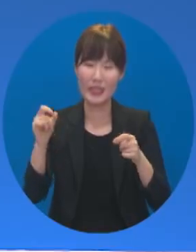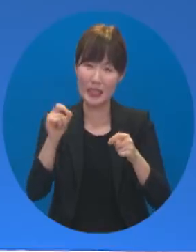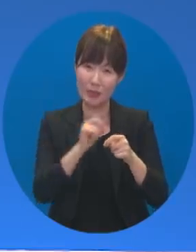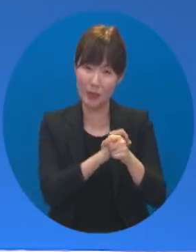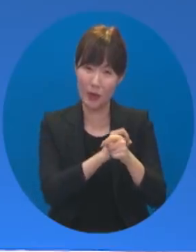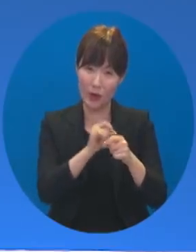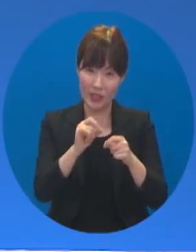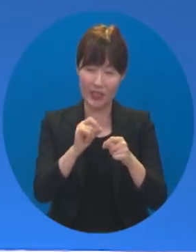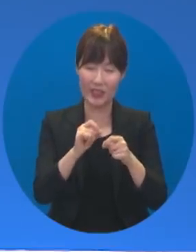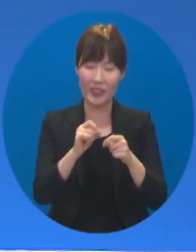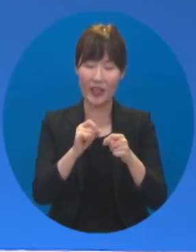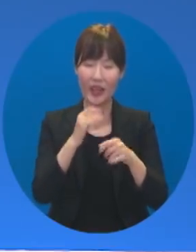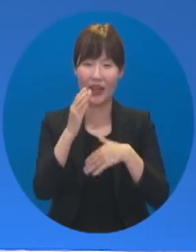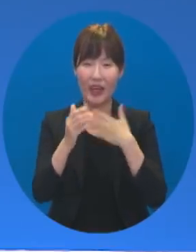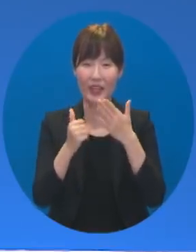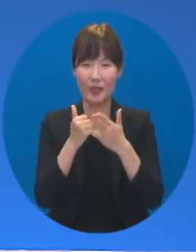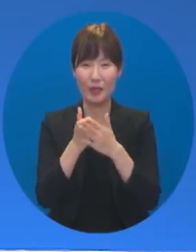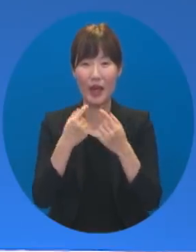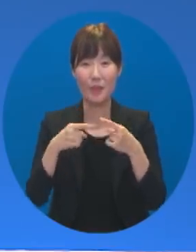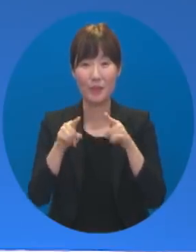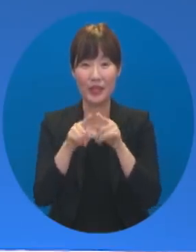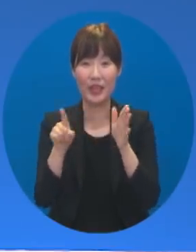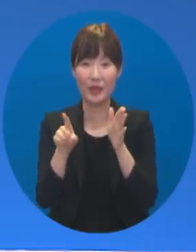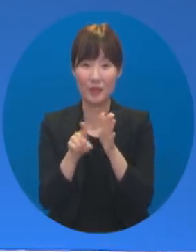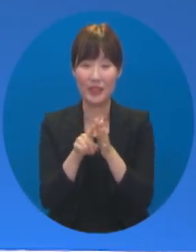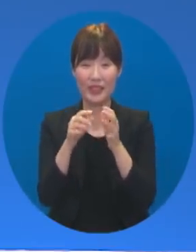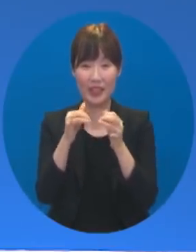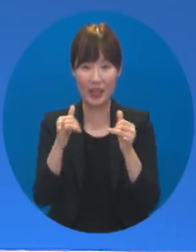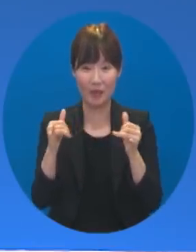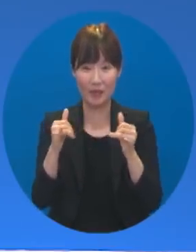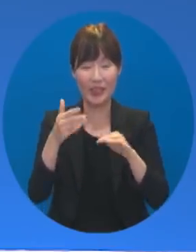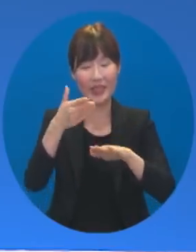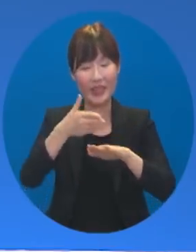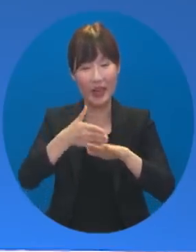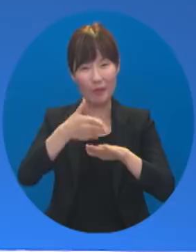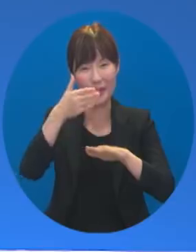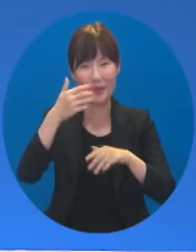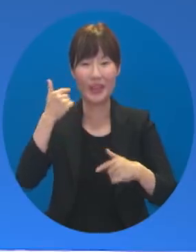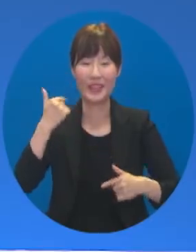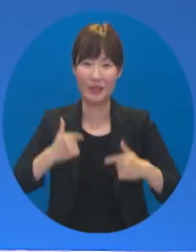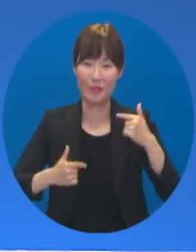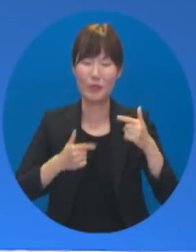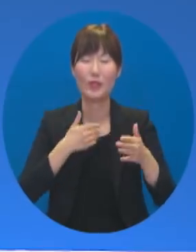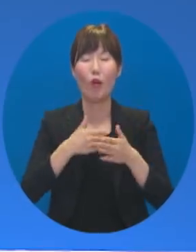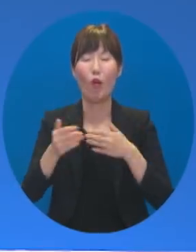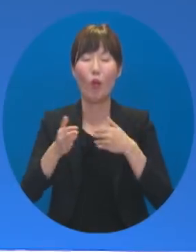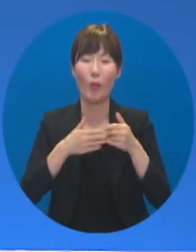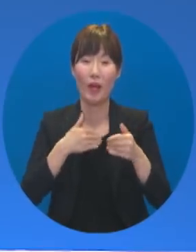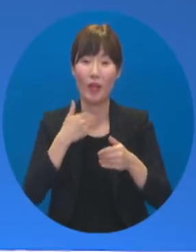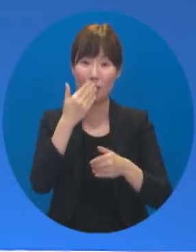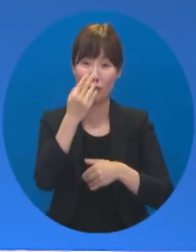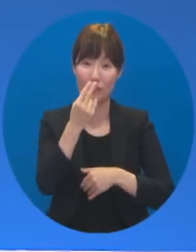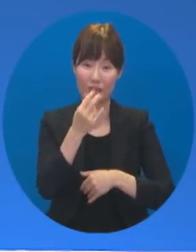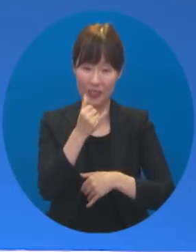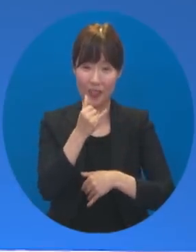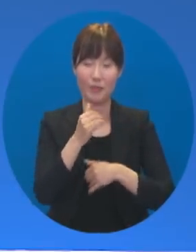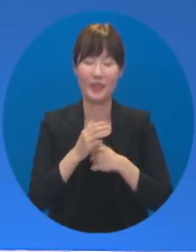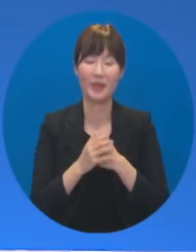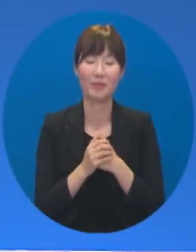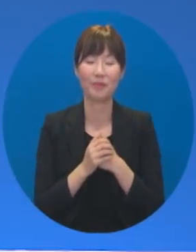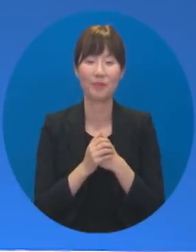사람들로 인해서 정말 많은 감사와 기쁨을 경험할 수 있었습니다. 정말 제가